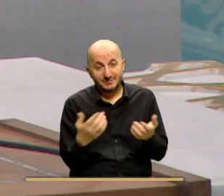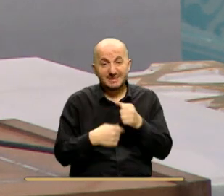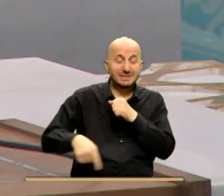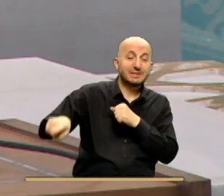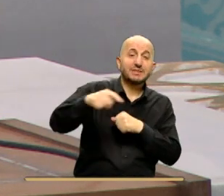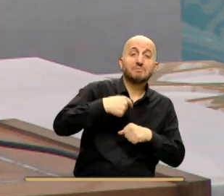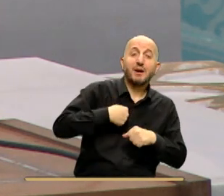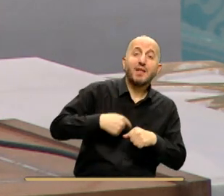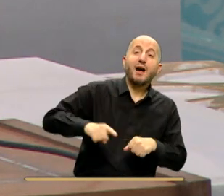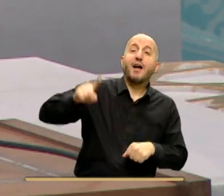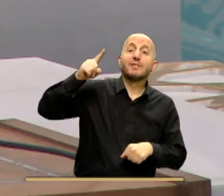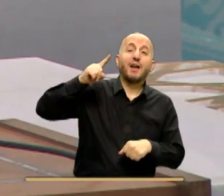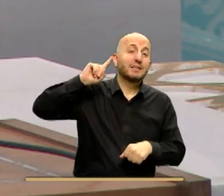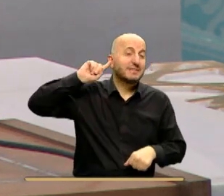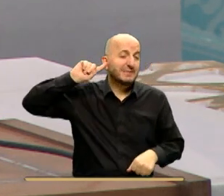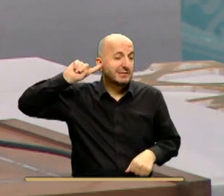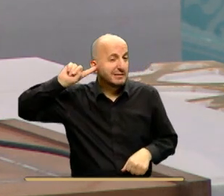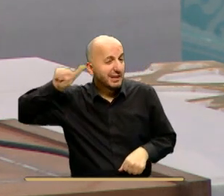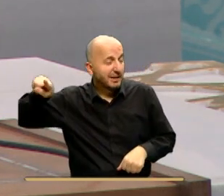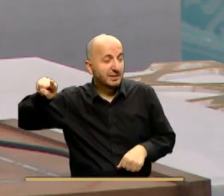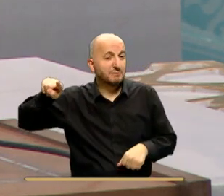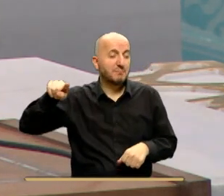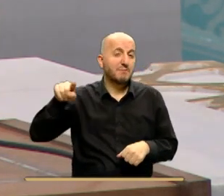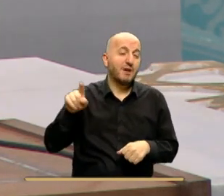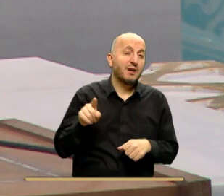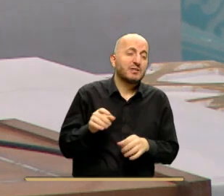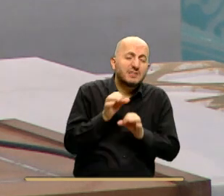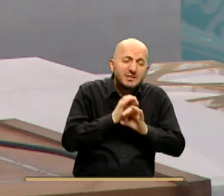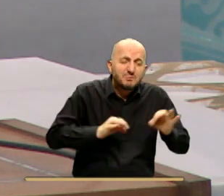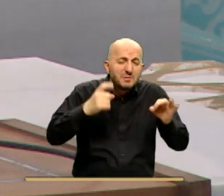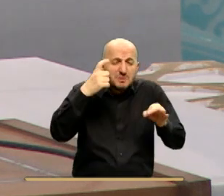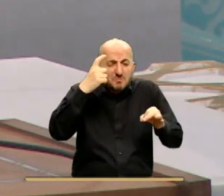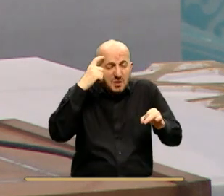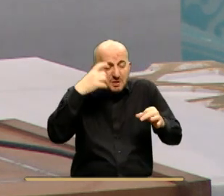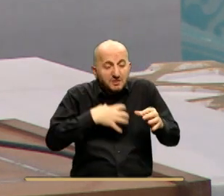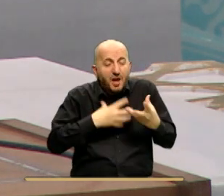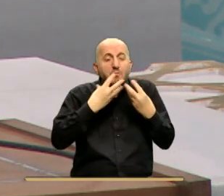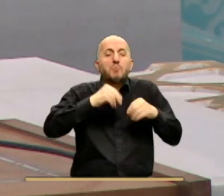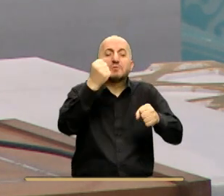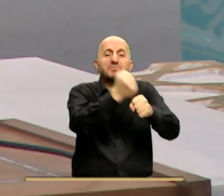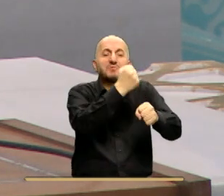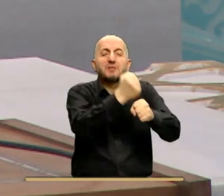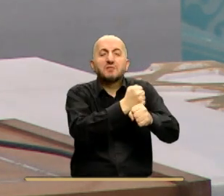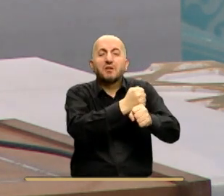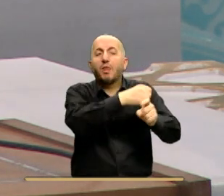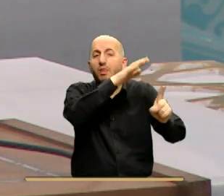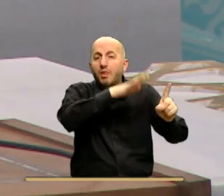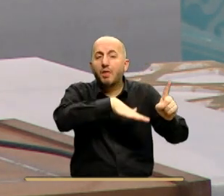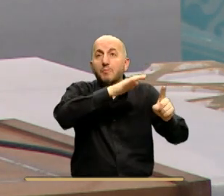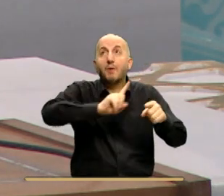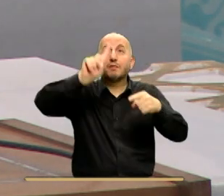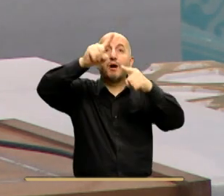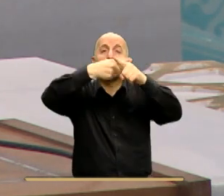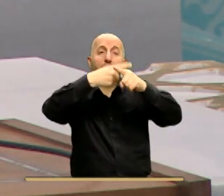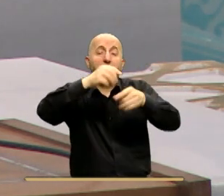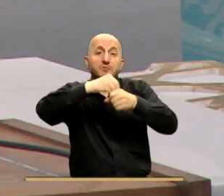Siz bana Allah'ı inkar etmem ve hakkında hiçbir bilgiye sahip olmadığım şeyleri ona ortak koşmam